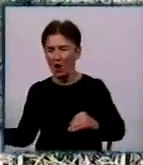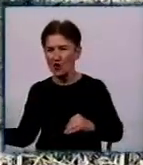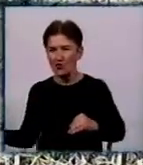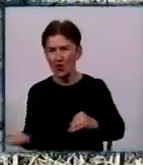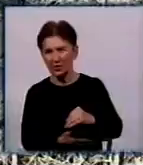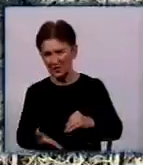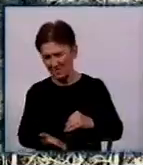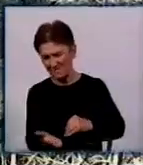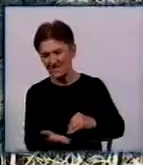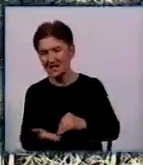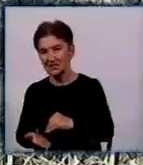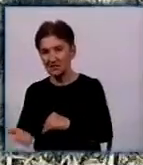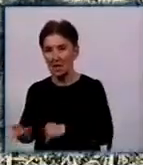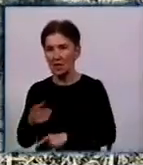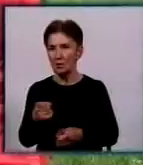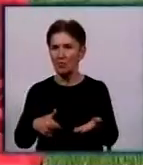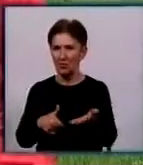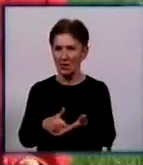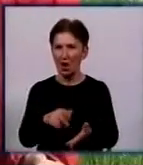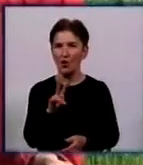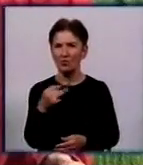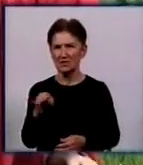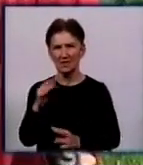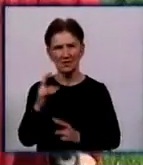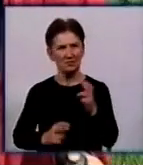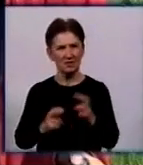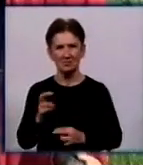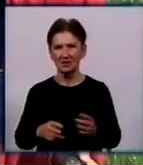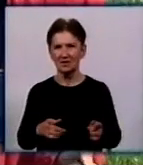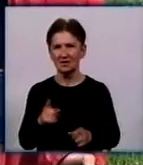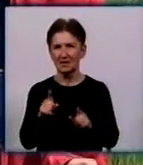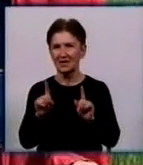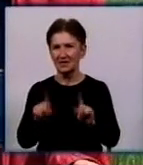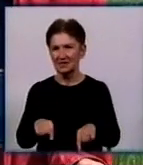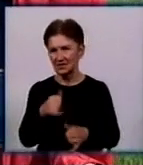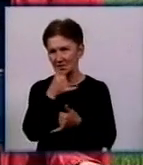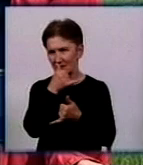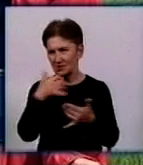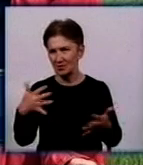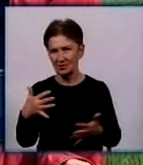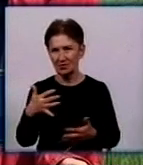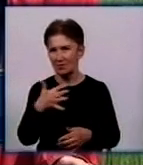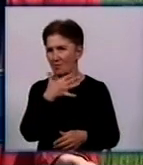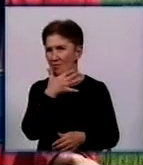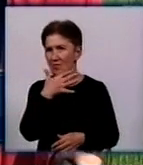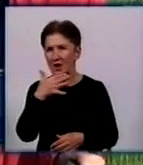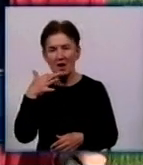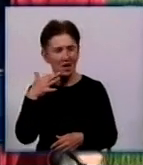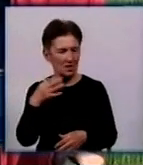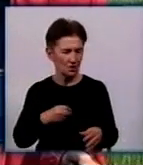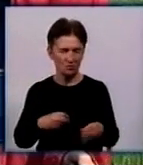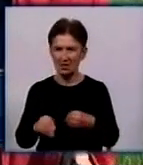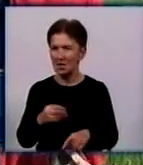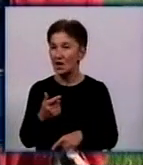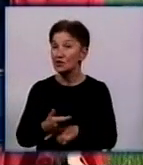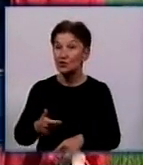Допомагали активістам працівники комунальних підприємств. Ой, я навіть вам сказати не можу. Було багато пластику, дуже